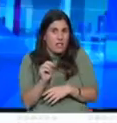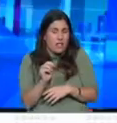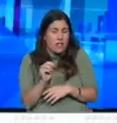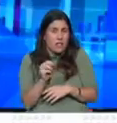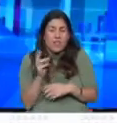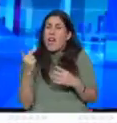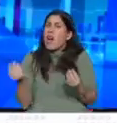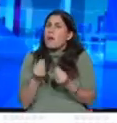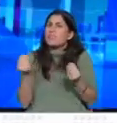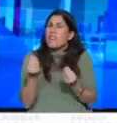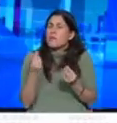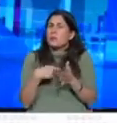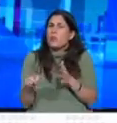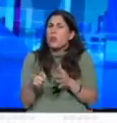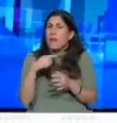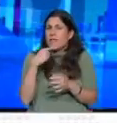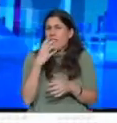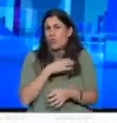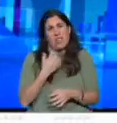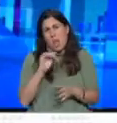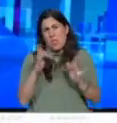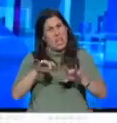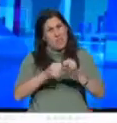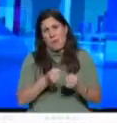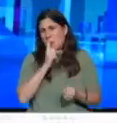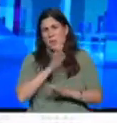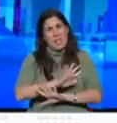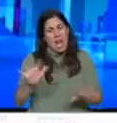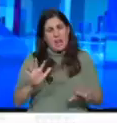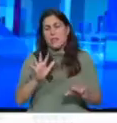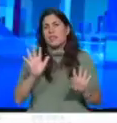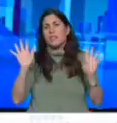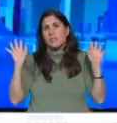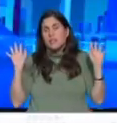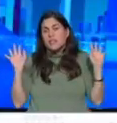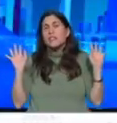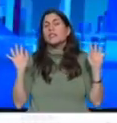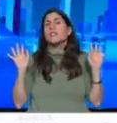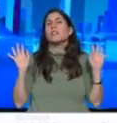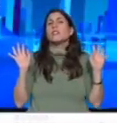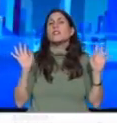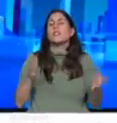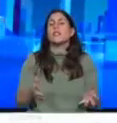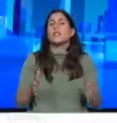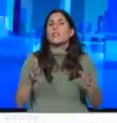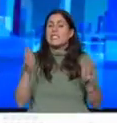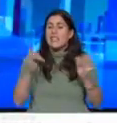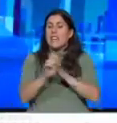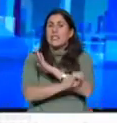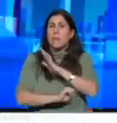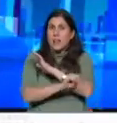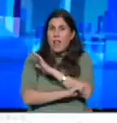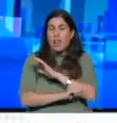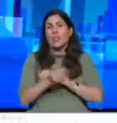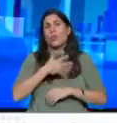אבל... האמצעים הם פסולים. הטענה שלי, סליחה, היא לא נגד שוברים שתיקה, אנחנו נגדם מפה ועוד ההודעה החדשה, זה כנגד המכללה שחוררת הדגלה